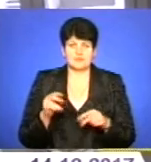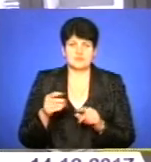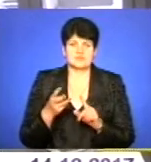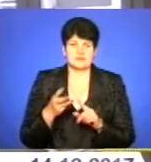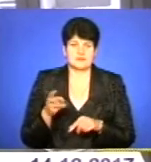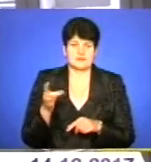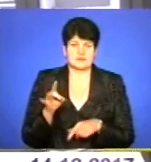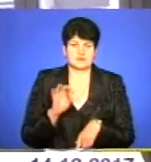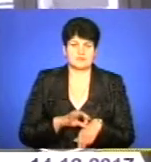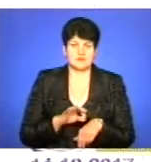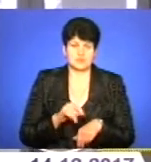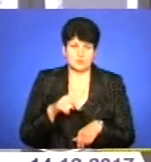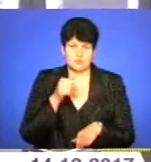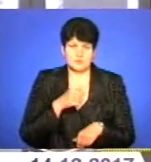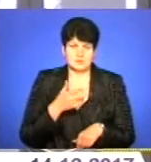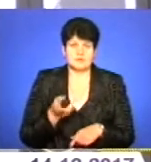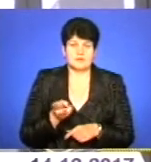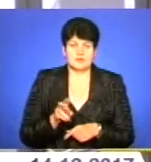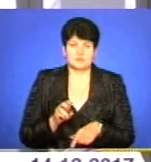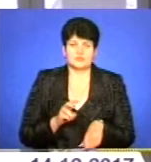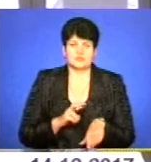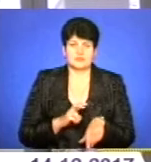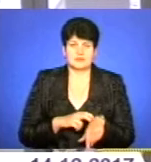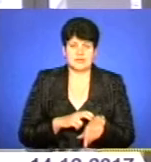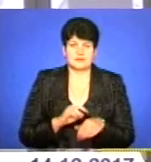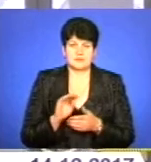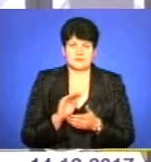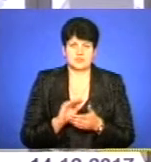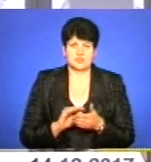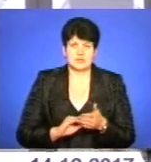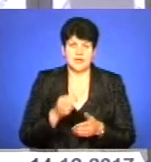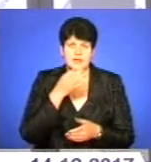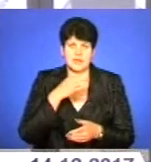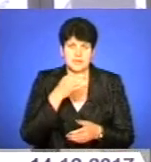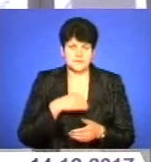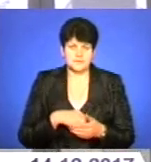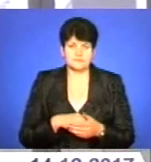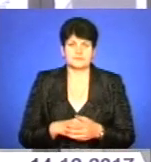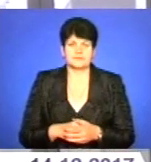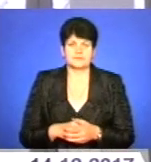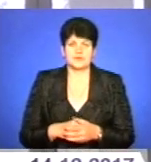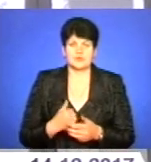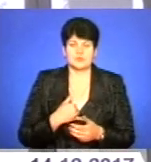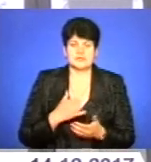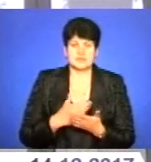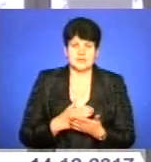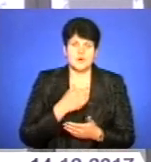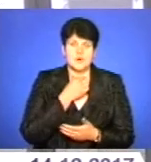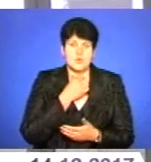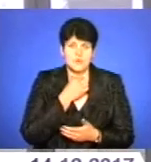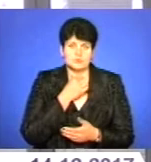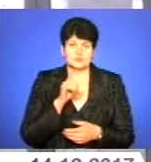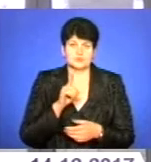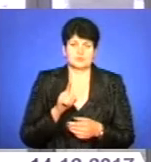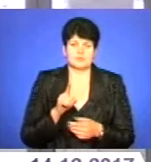цього року хворіли, цього місяця. Йдемо до лікаря, він нам приписує ліки. Переважно у нас є горло, тобто від горла